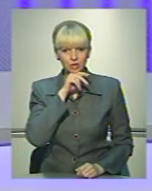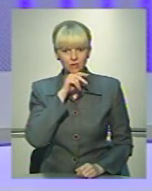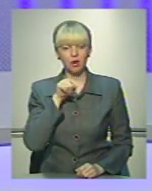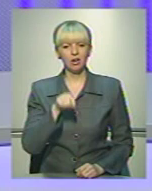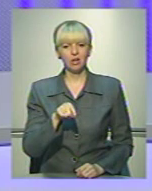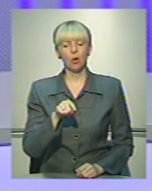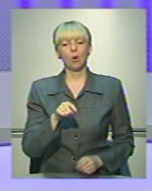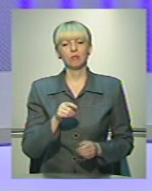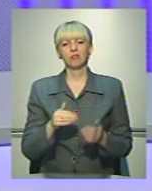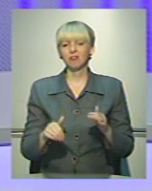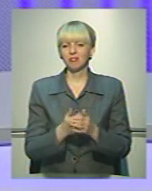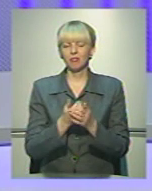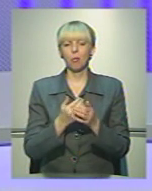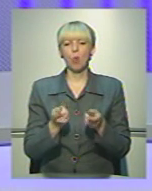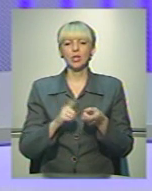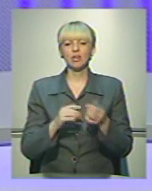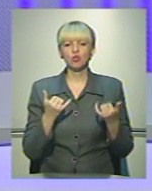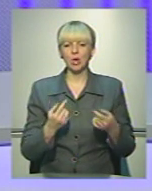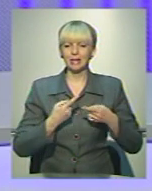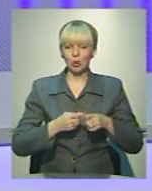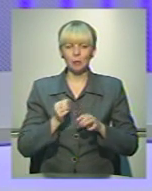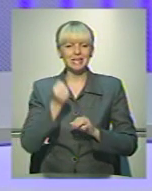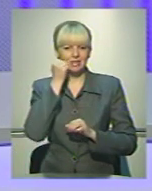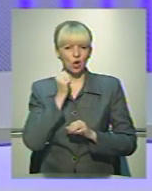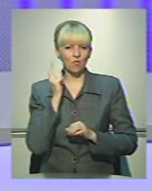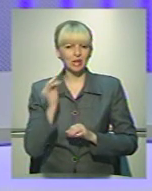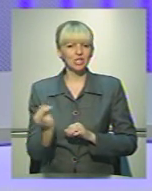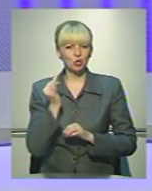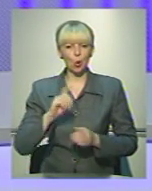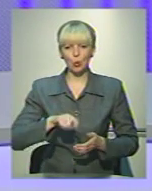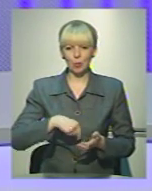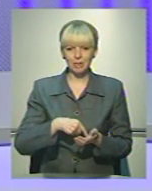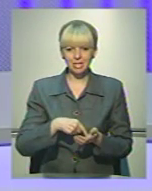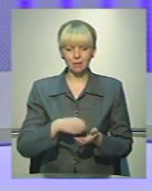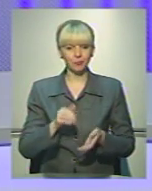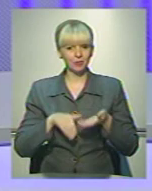Його новизна у поєднанні сучасних технологій із старовинною історією міста.